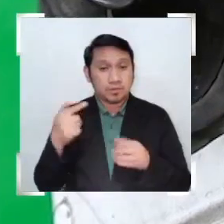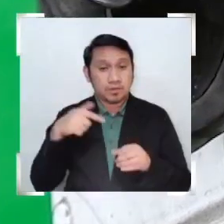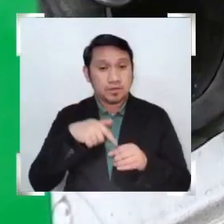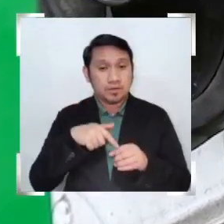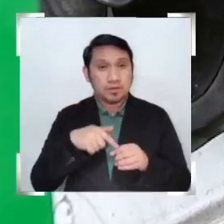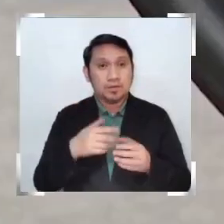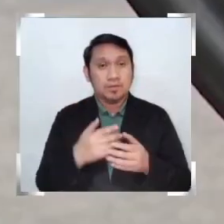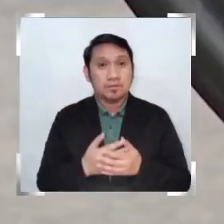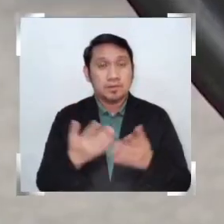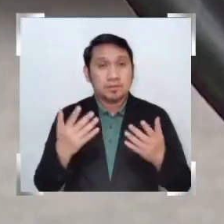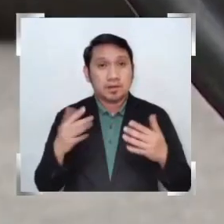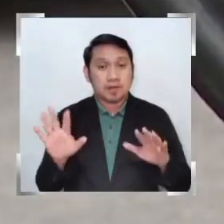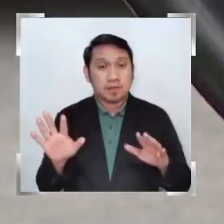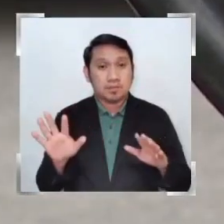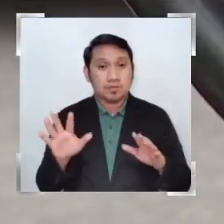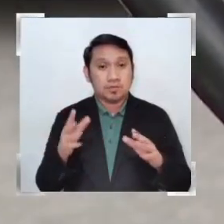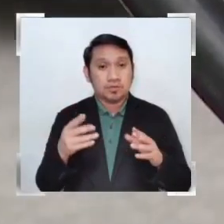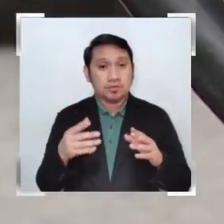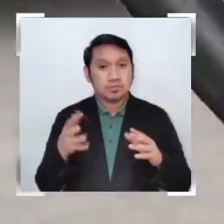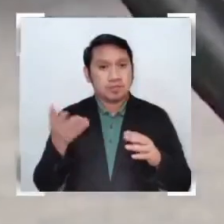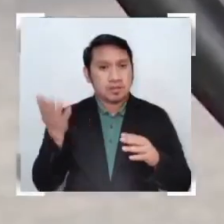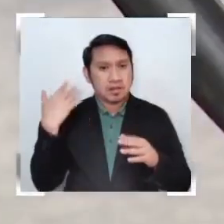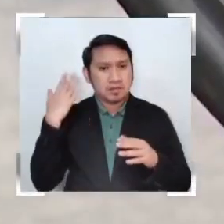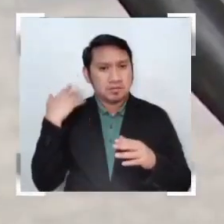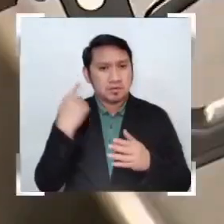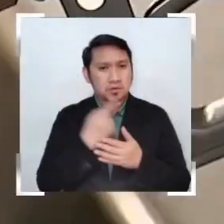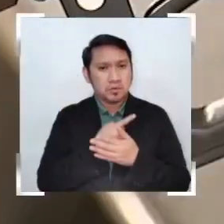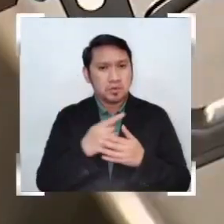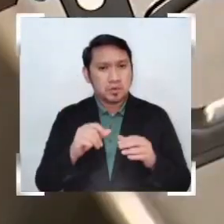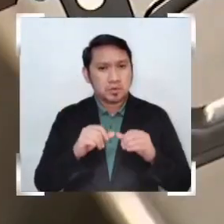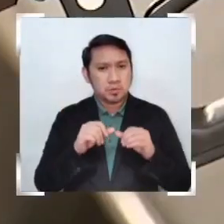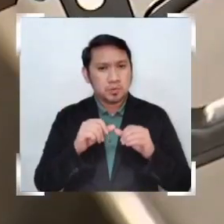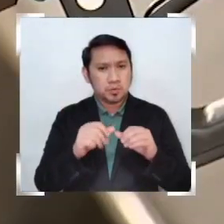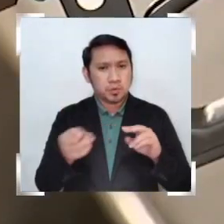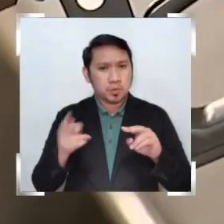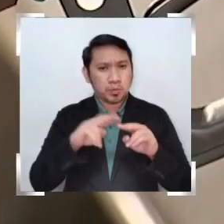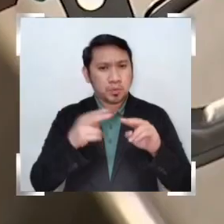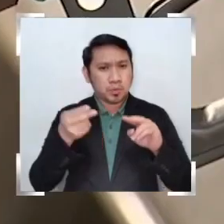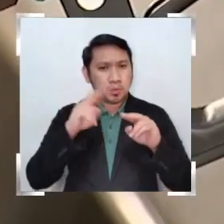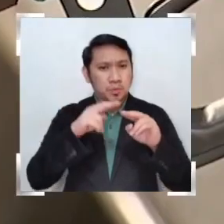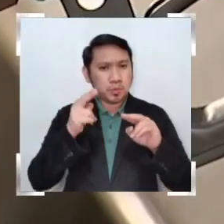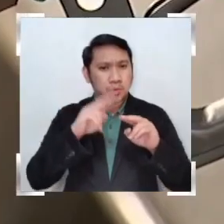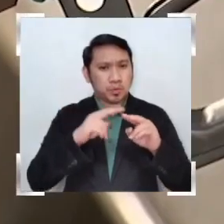ang ilang linggong sunod-sunod na oil price hike.